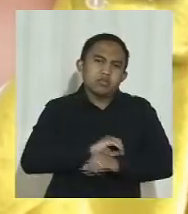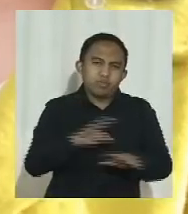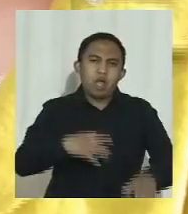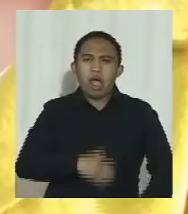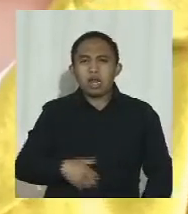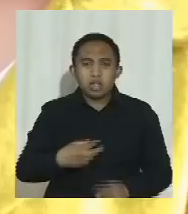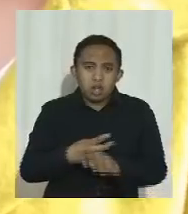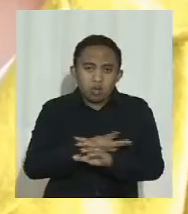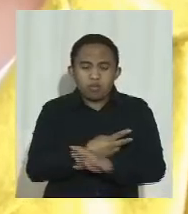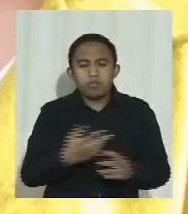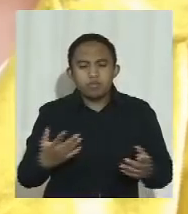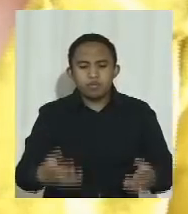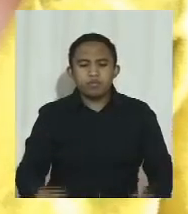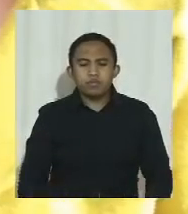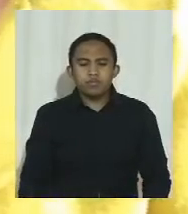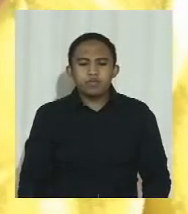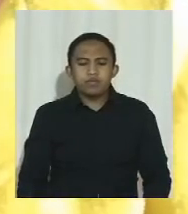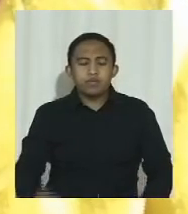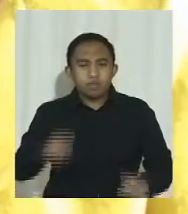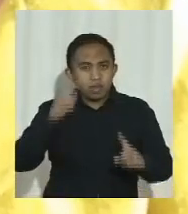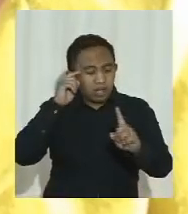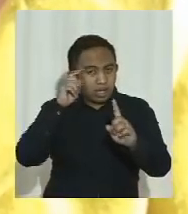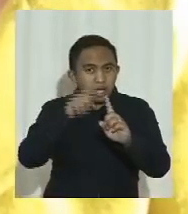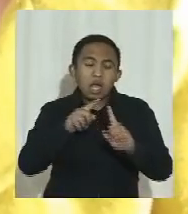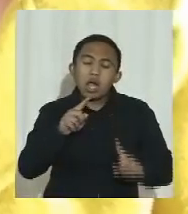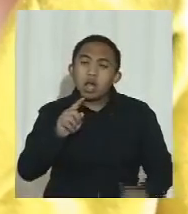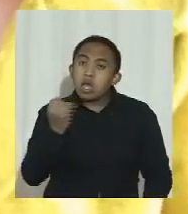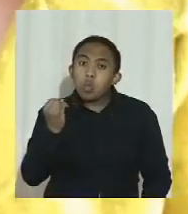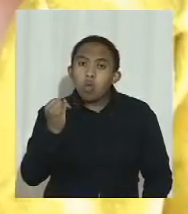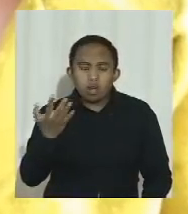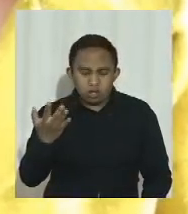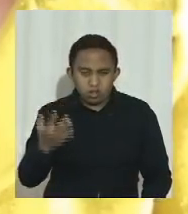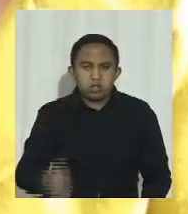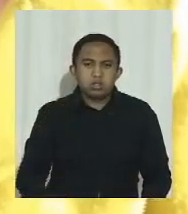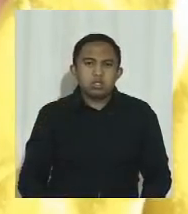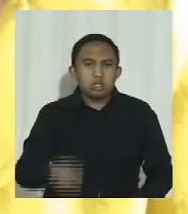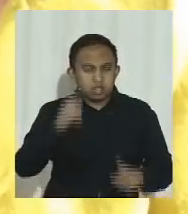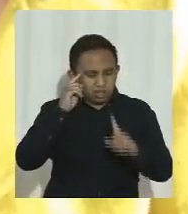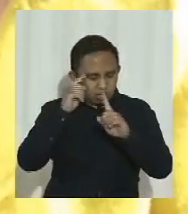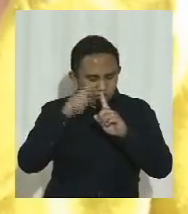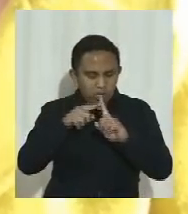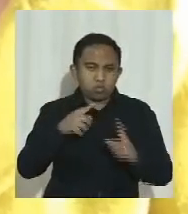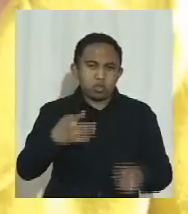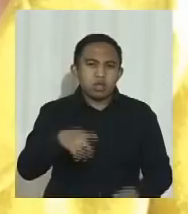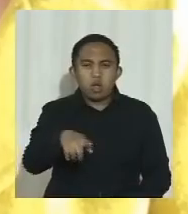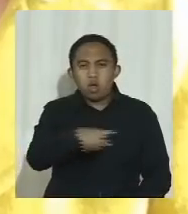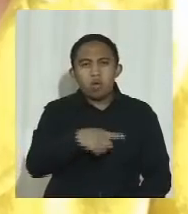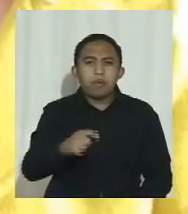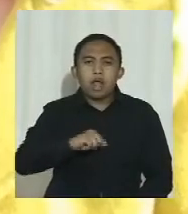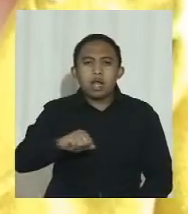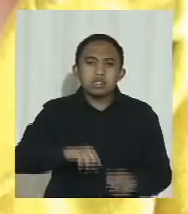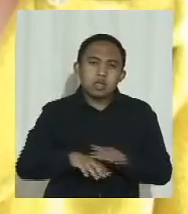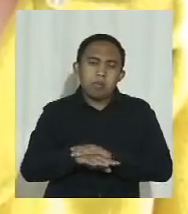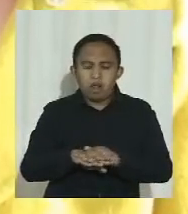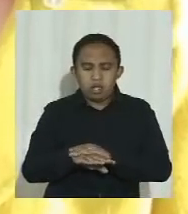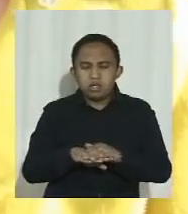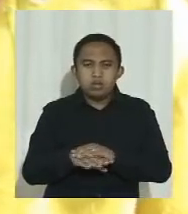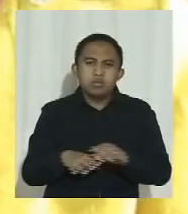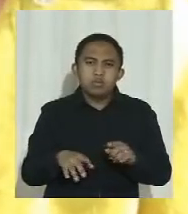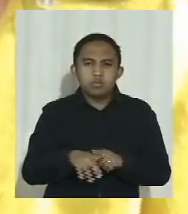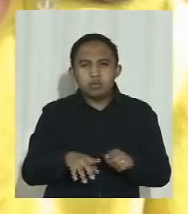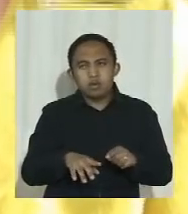coronavirus. Ny tanjona moa dia mba ahafahan'ireo mpiasa malagasy miasa